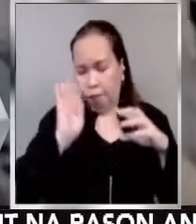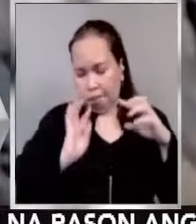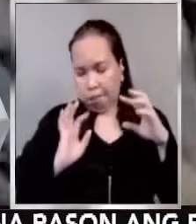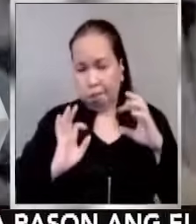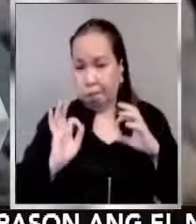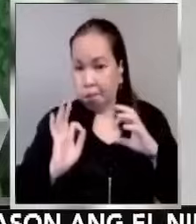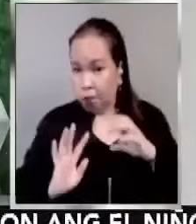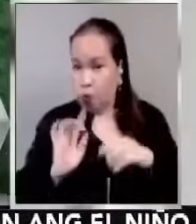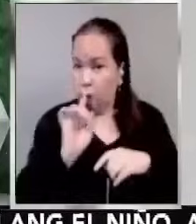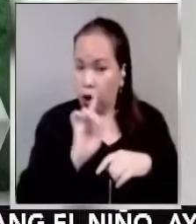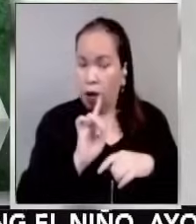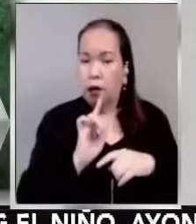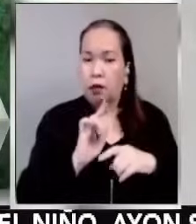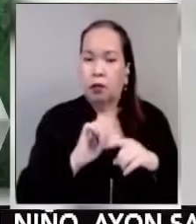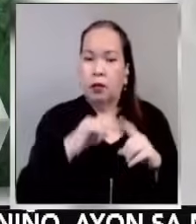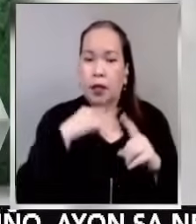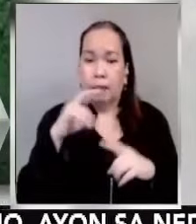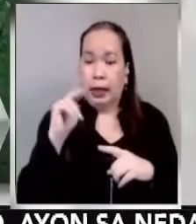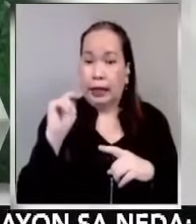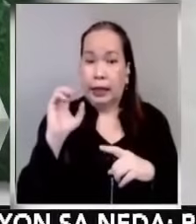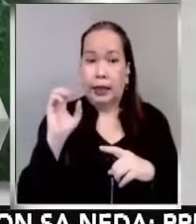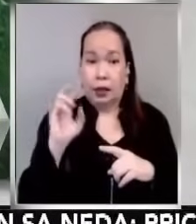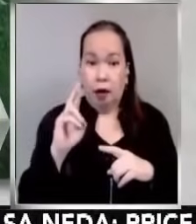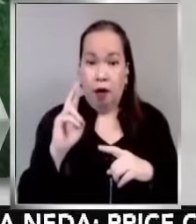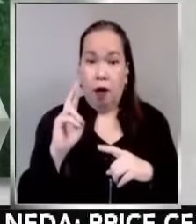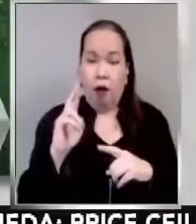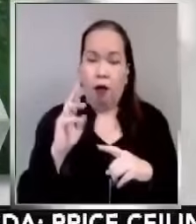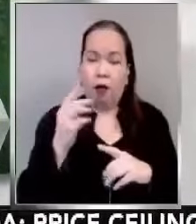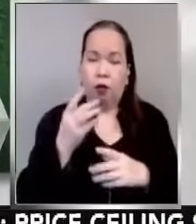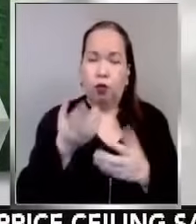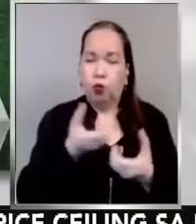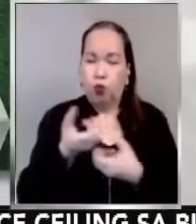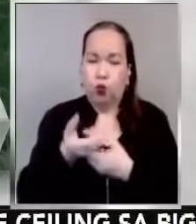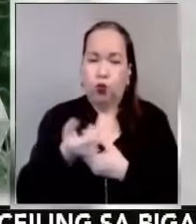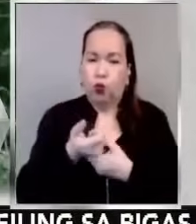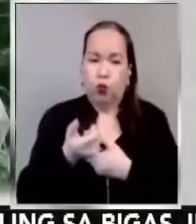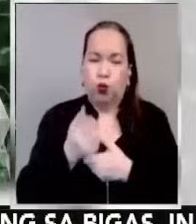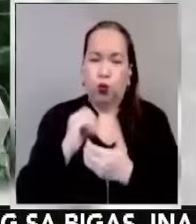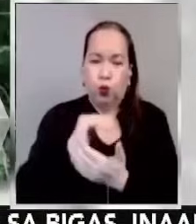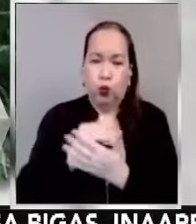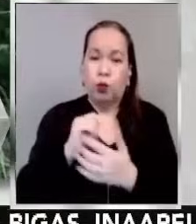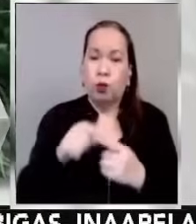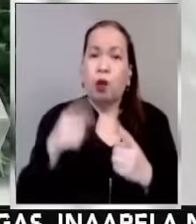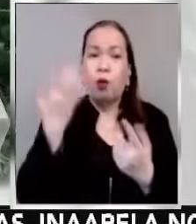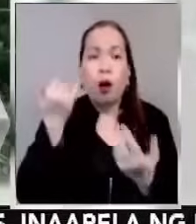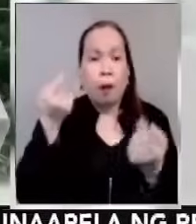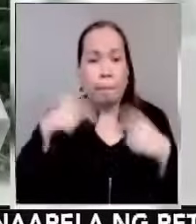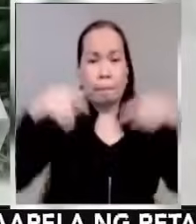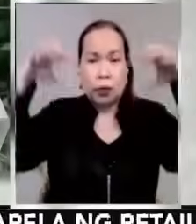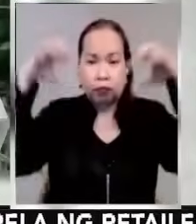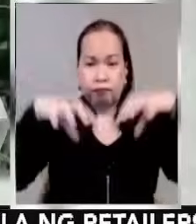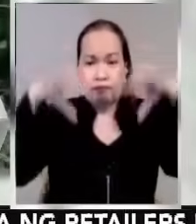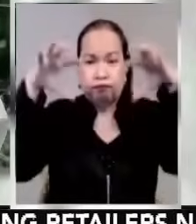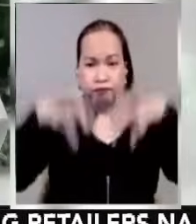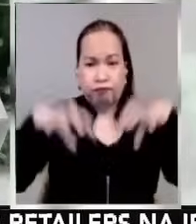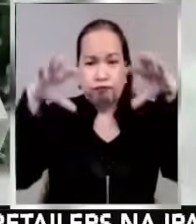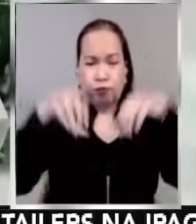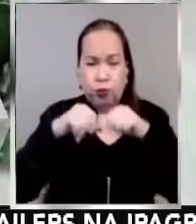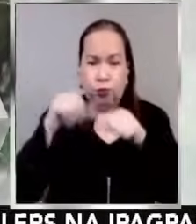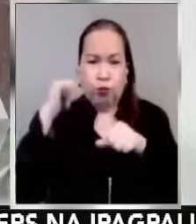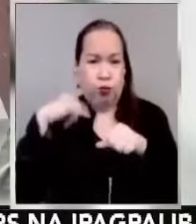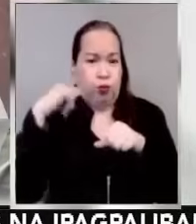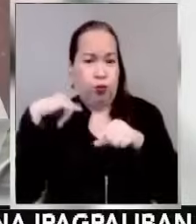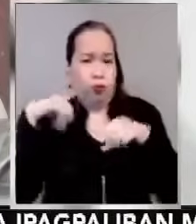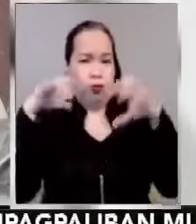Ayon sa Valenzuela City LGU, dahil sa malalakas at tuloy-tuloy na pag-ulan doon sa o dito sa mga nakalipas na araw ay lumambot ang